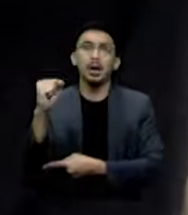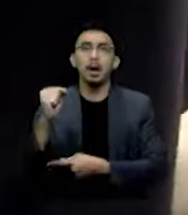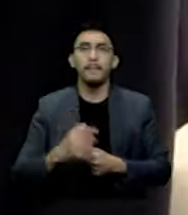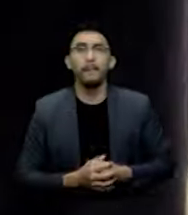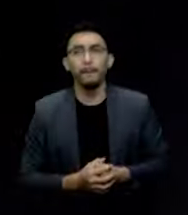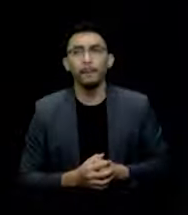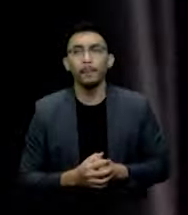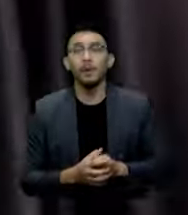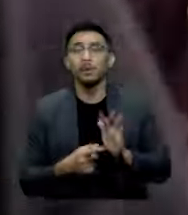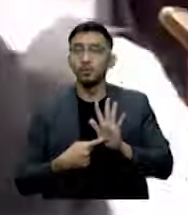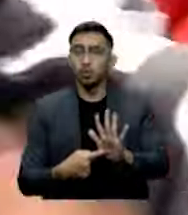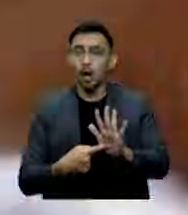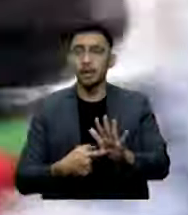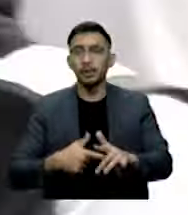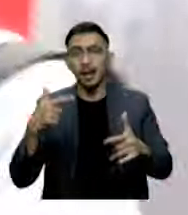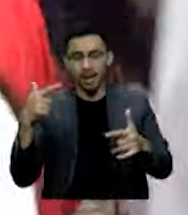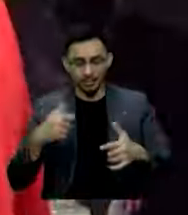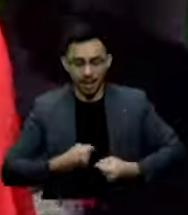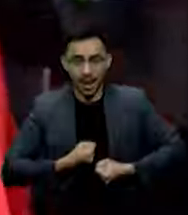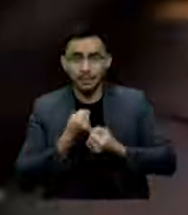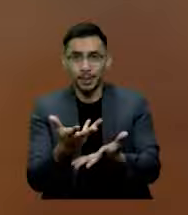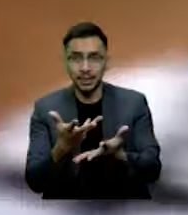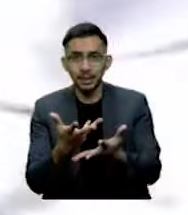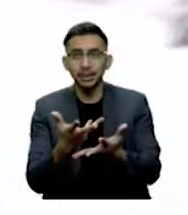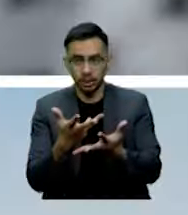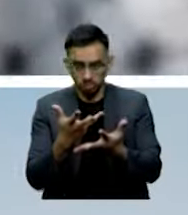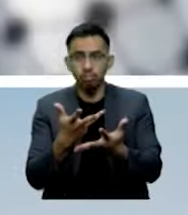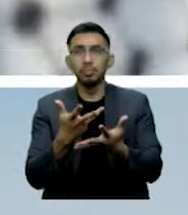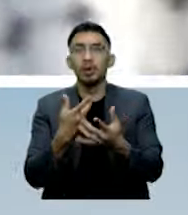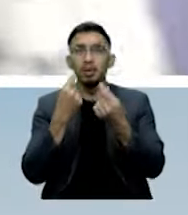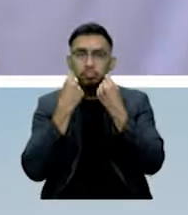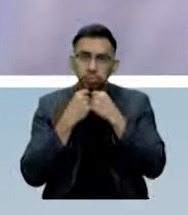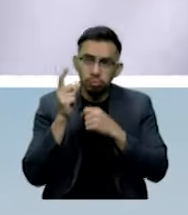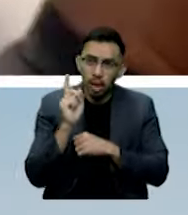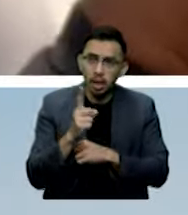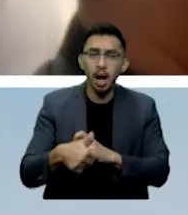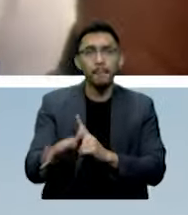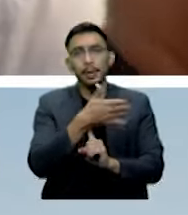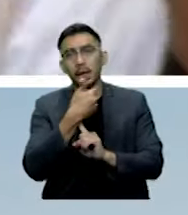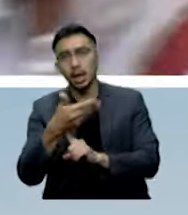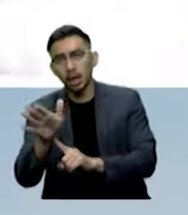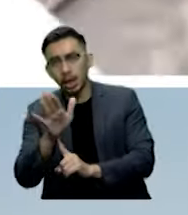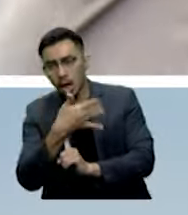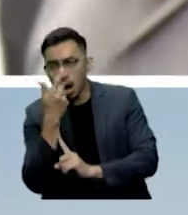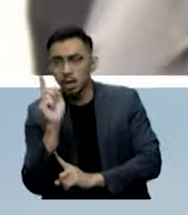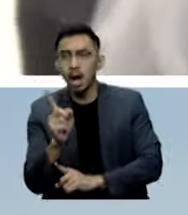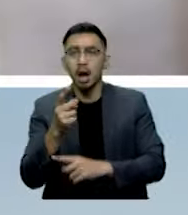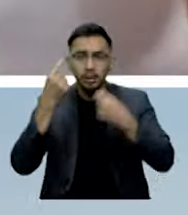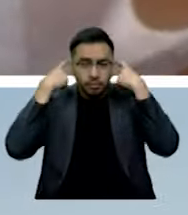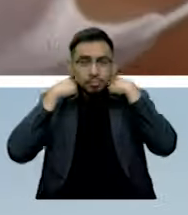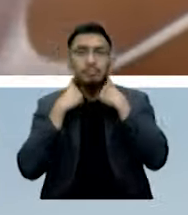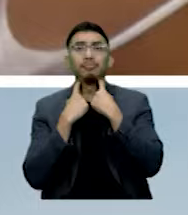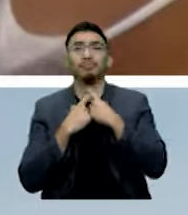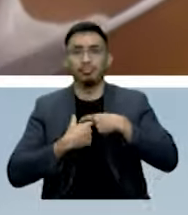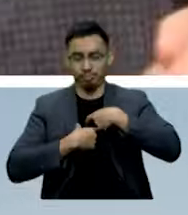mereka terhadap korban-korban di Palestina dengan mengenakan berbagai macam atribut seperti bendera-bendera Palestina, lalu juga ada syal bermotif Palestina, serta